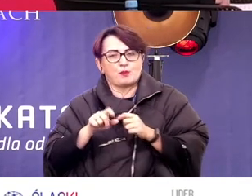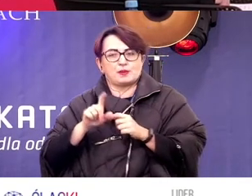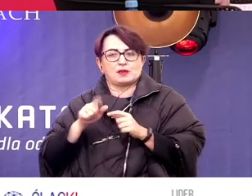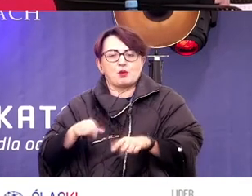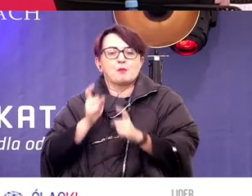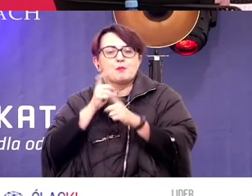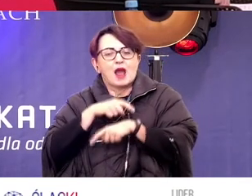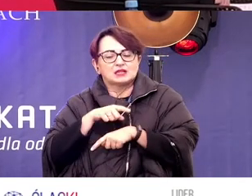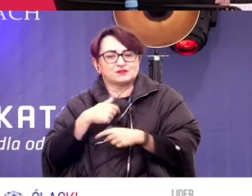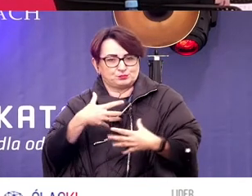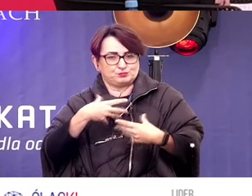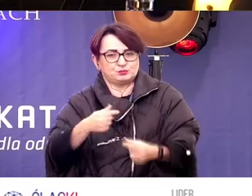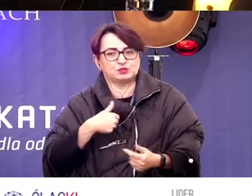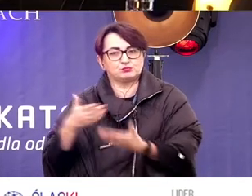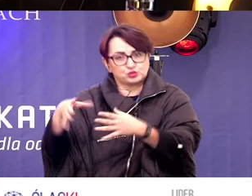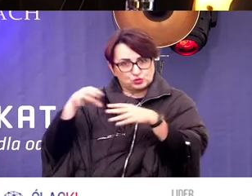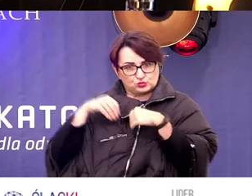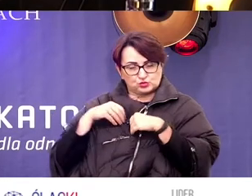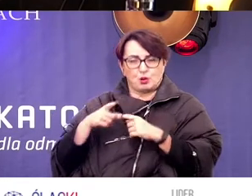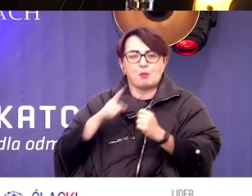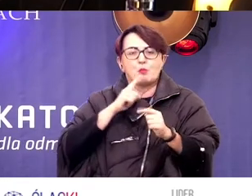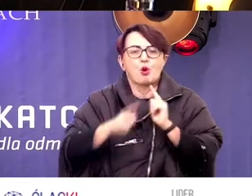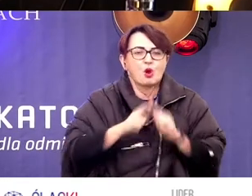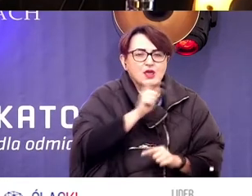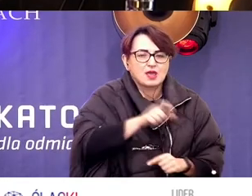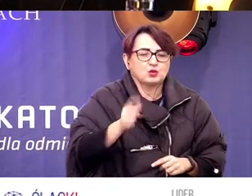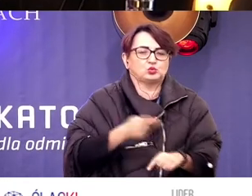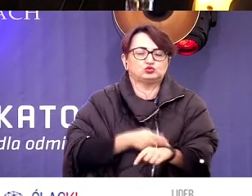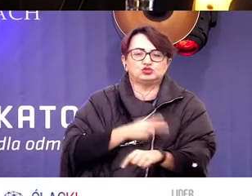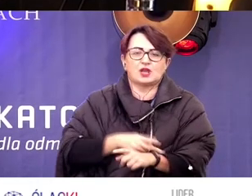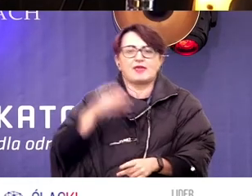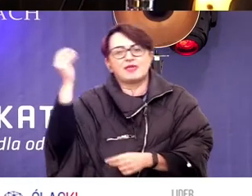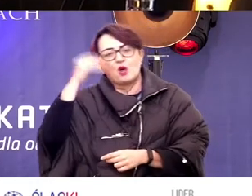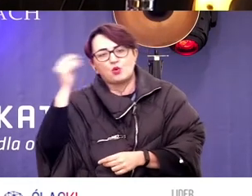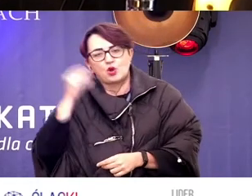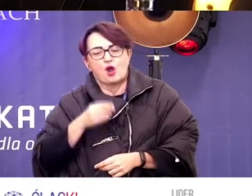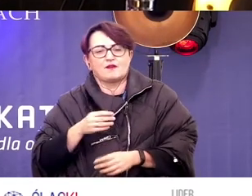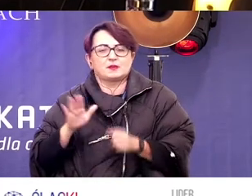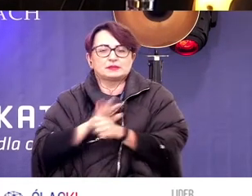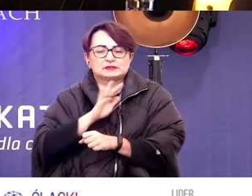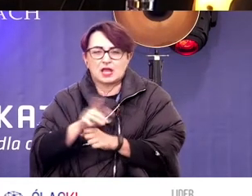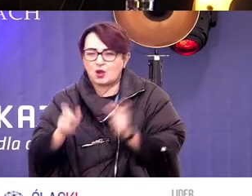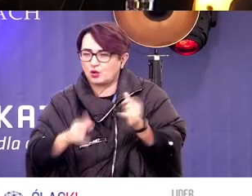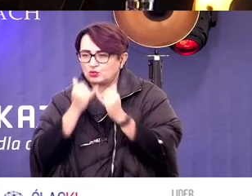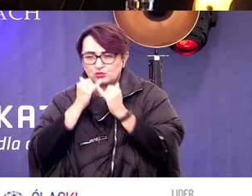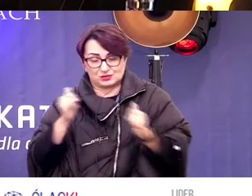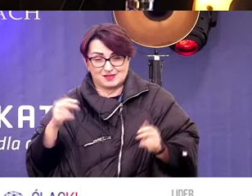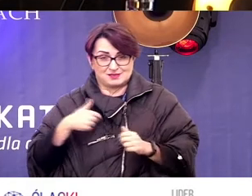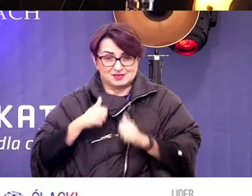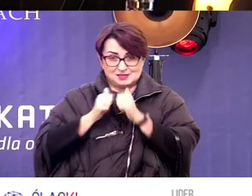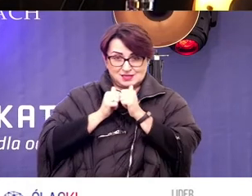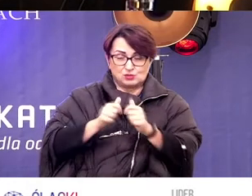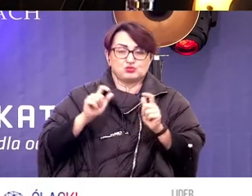tak zwanego kraju przyjmującego. Tam przychodzą politycy, urzędnicy, naukowcy, biznesmeni i naszym zadaniem jest